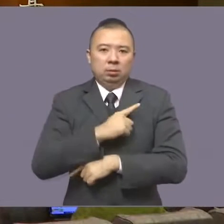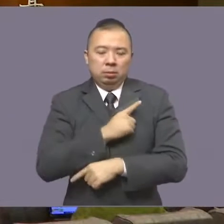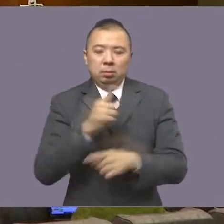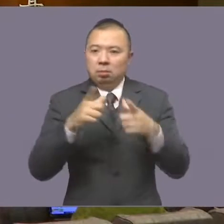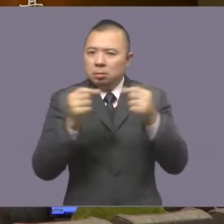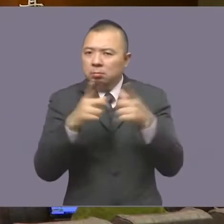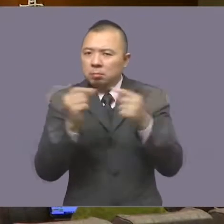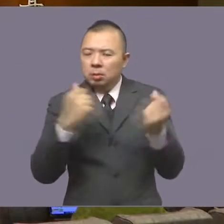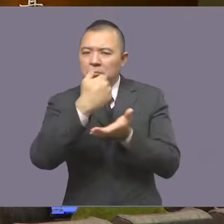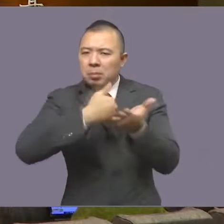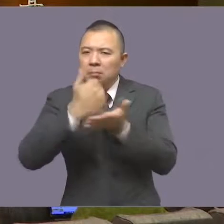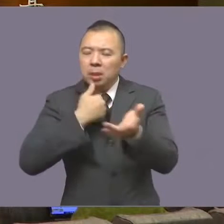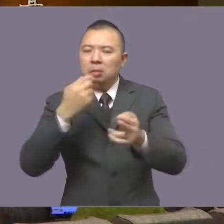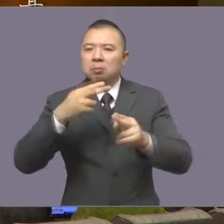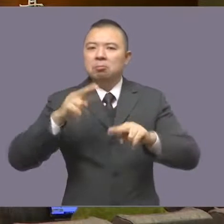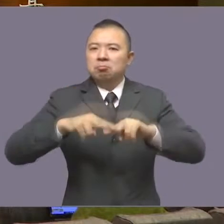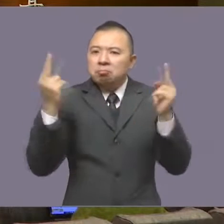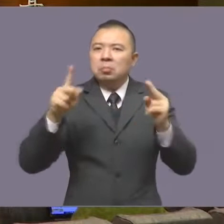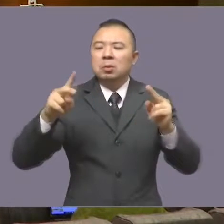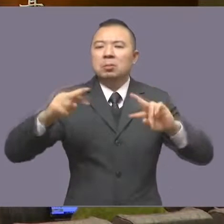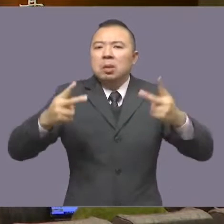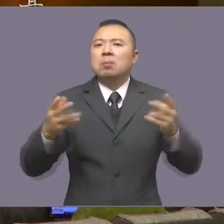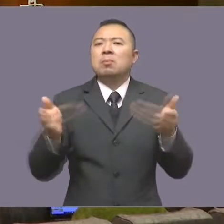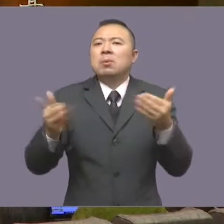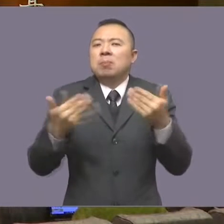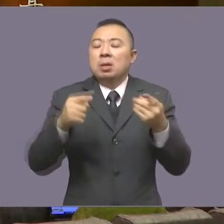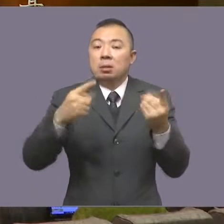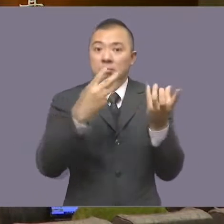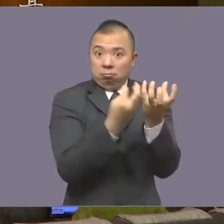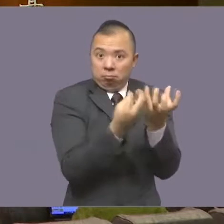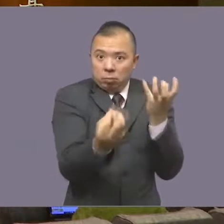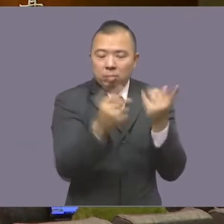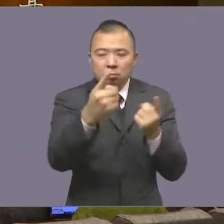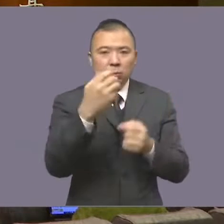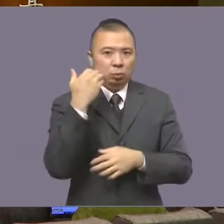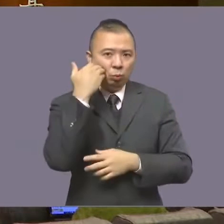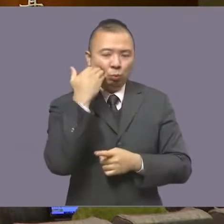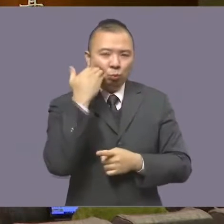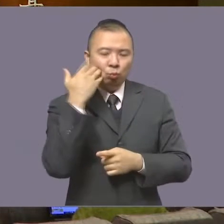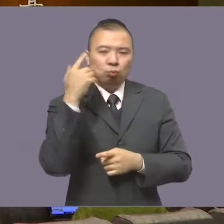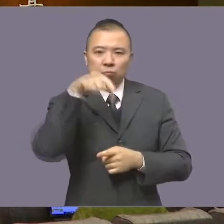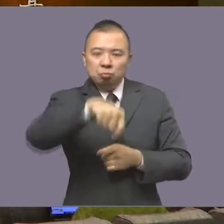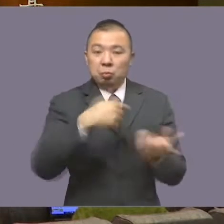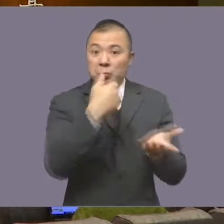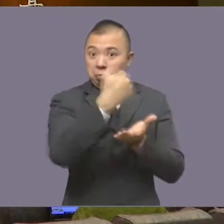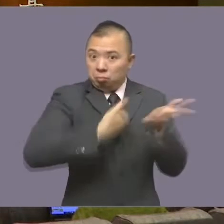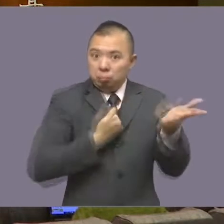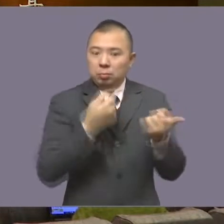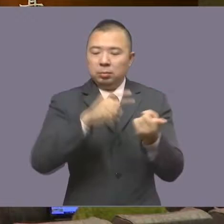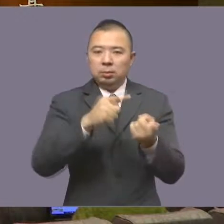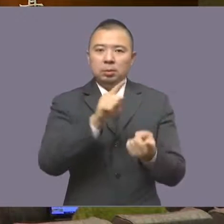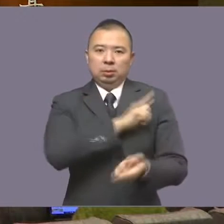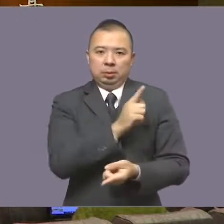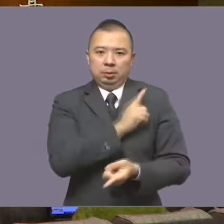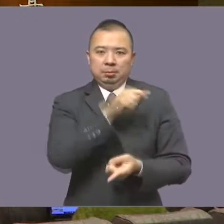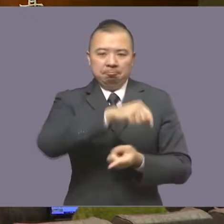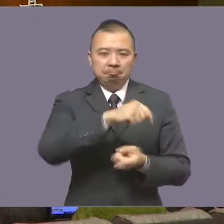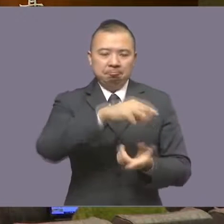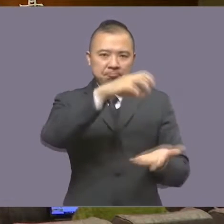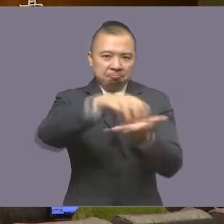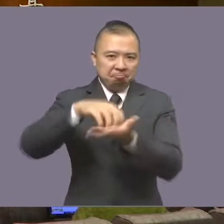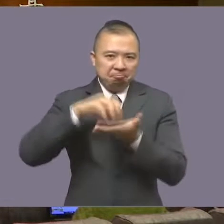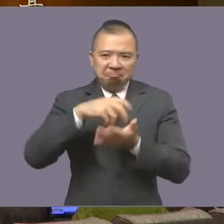少数特定具有风险的品项要求进口时要附具辐射检验证